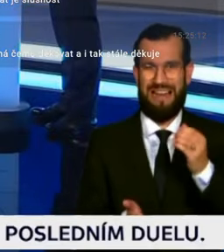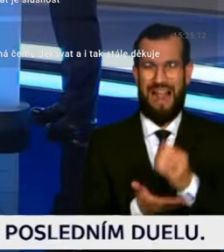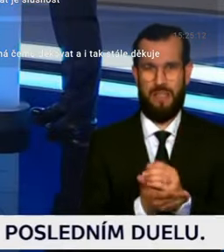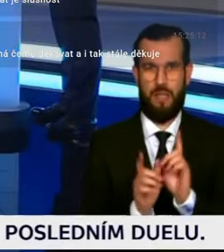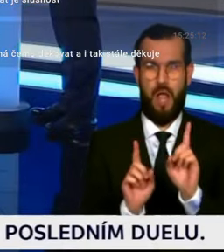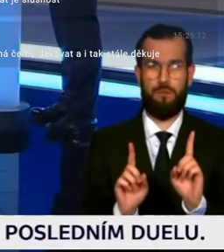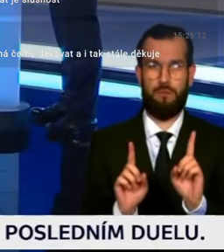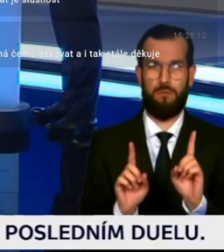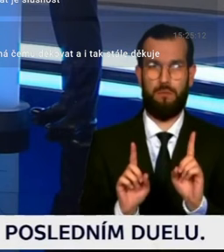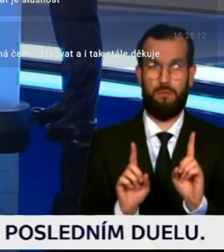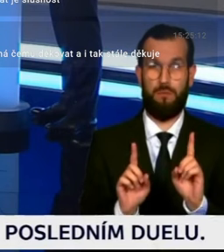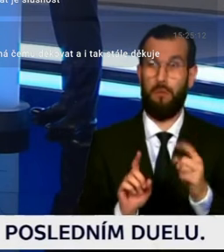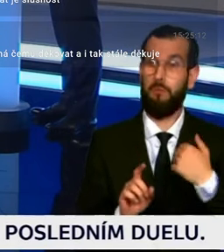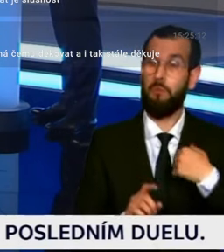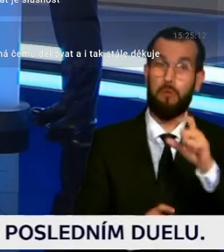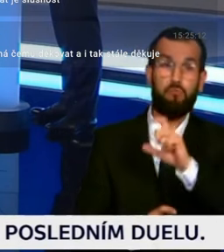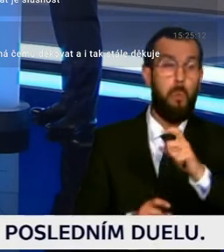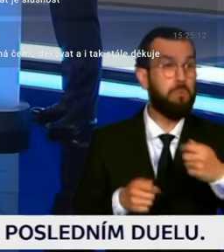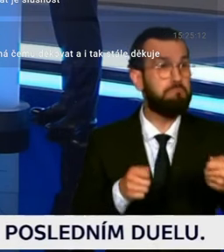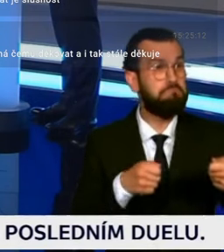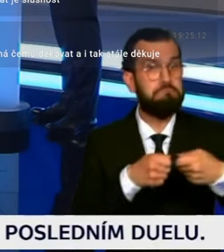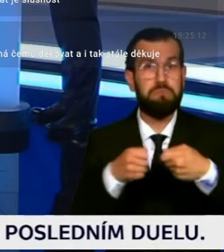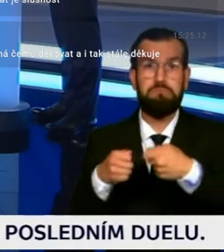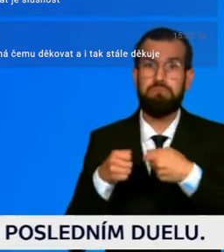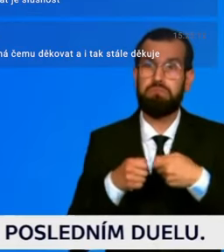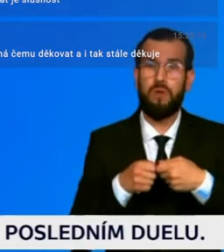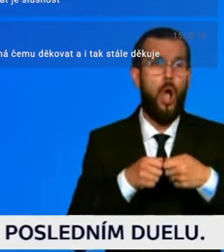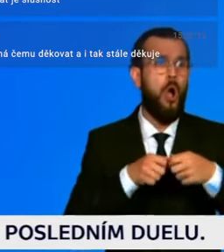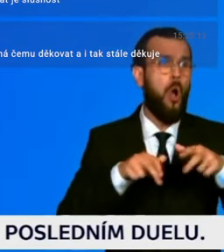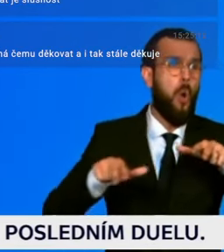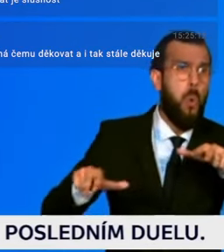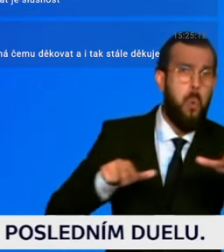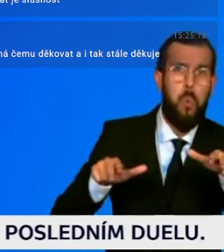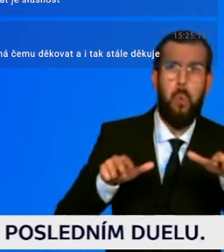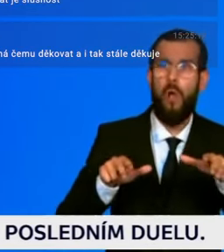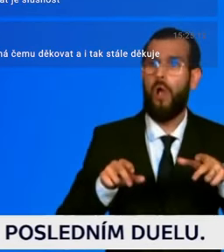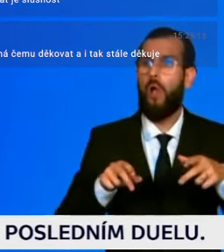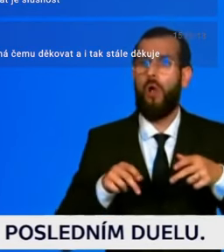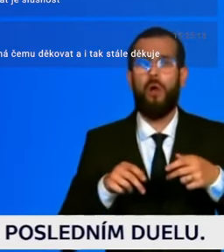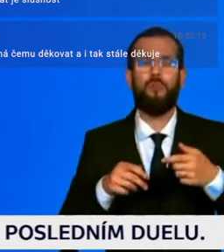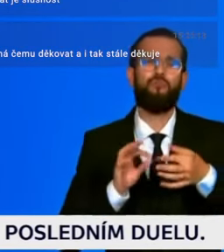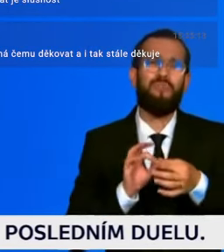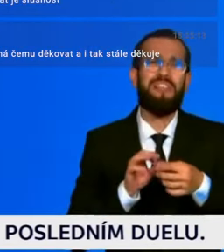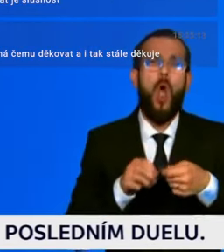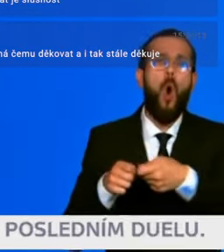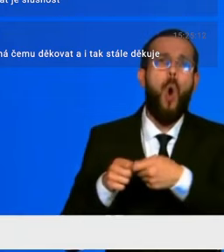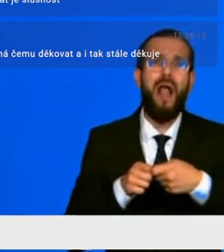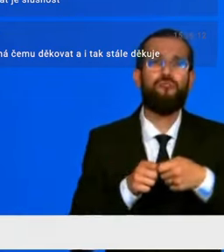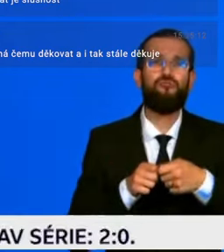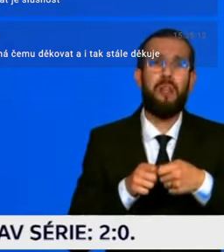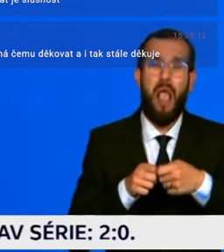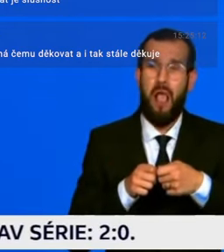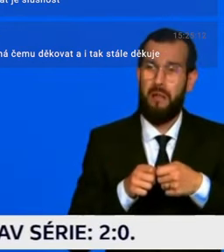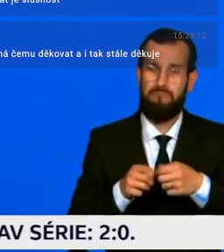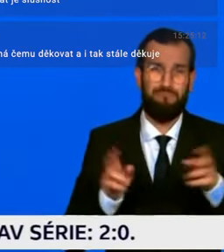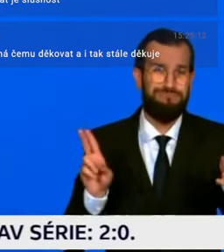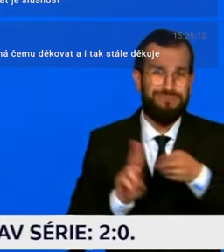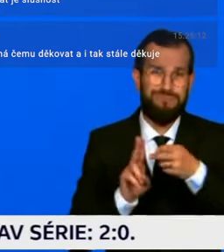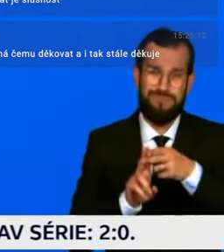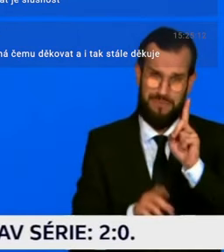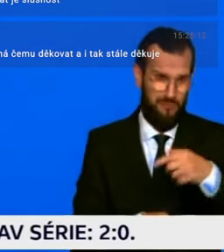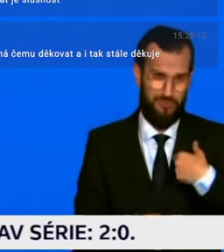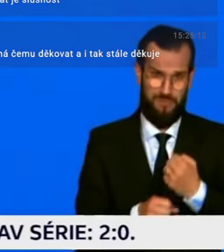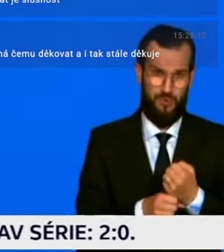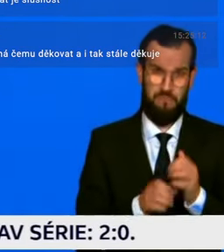nebolo nebolo nevyhnutné spájať alebo Pardon organizovať eh koaličné rady tak ako to je dnes na tých koaličných radách